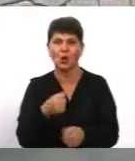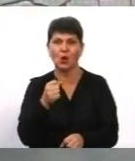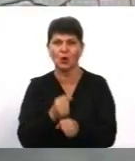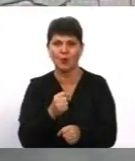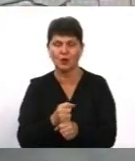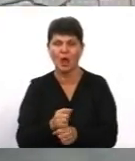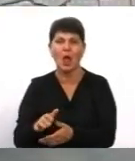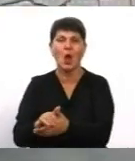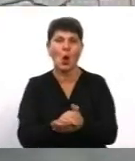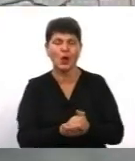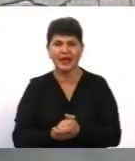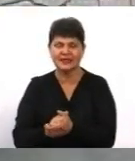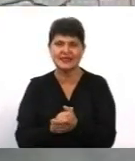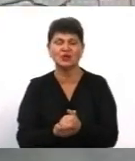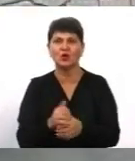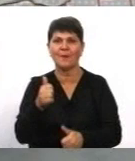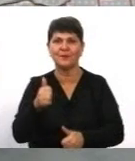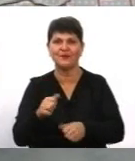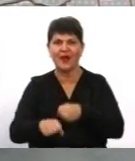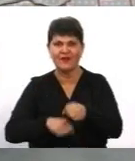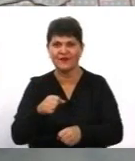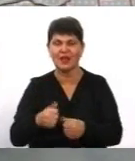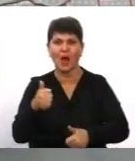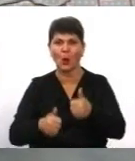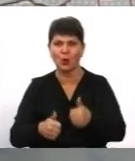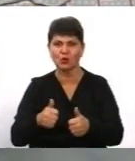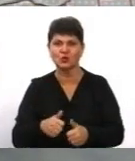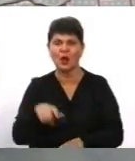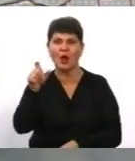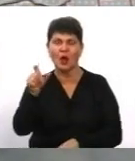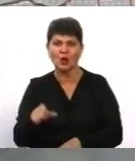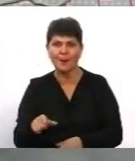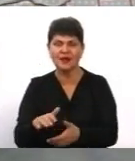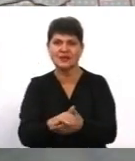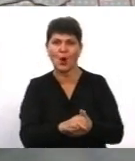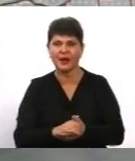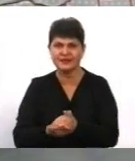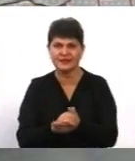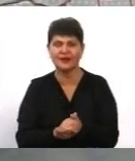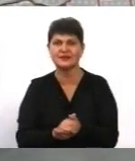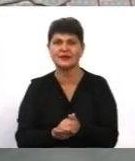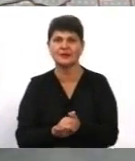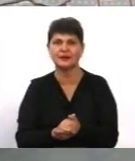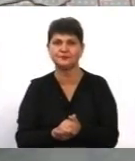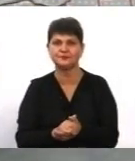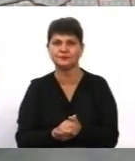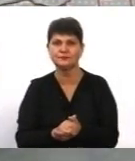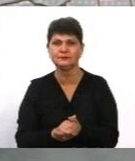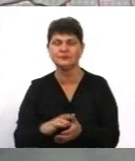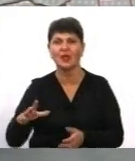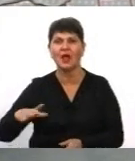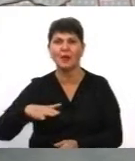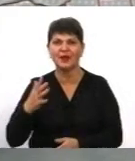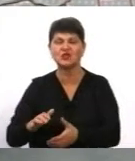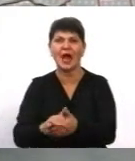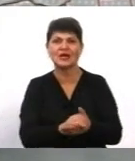конкурсу «Велопрацедавець» є громадська організація «UCycle», це бувша асоціація велосипедистів